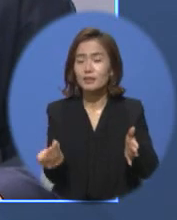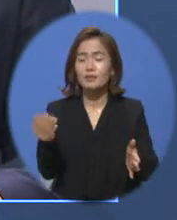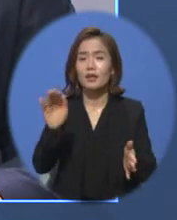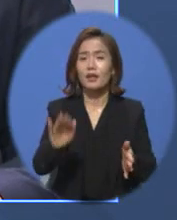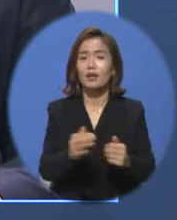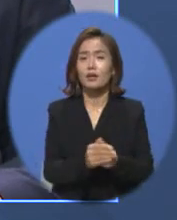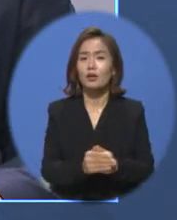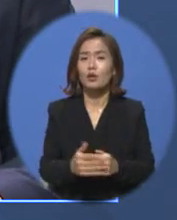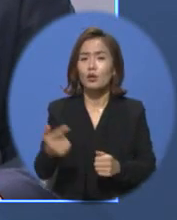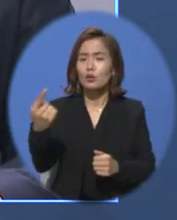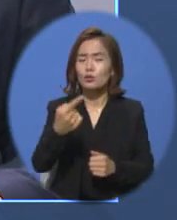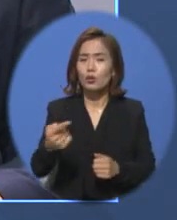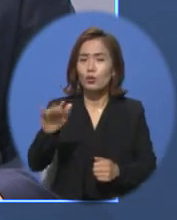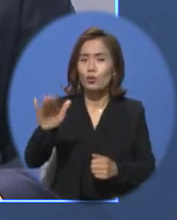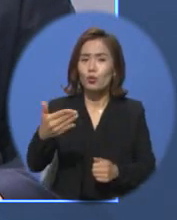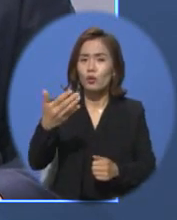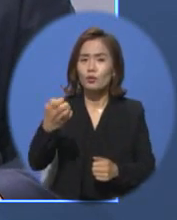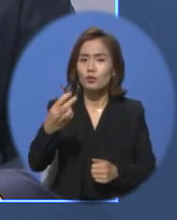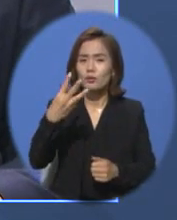월22일에는